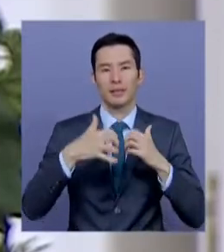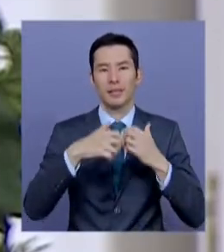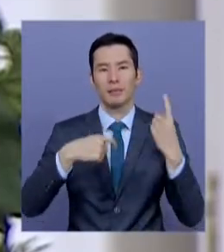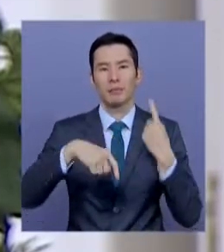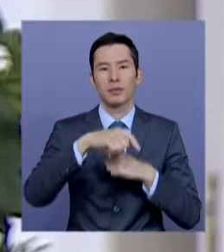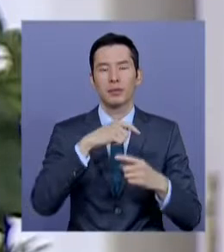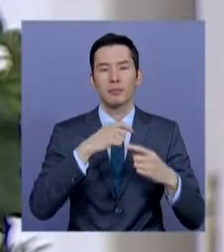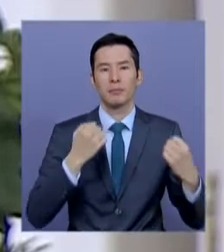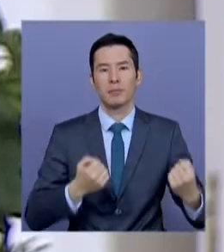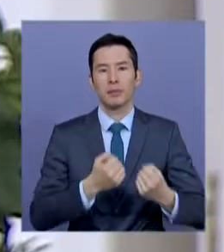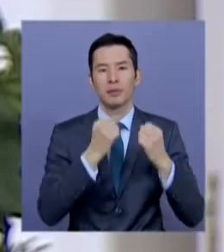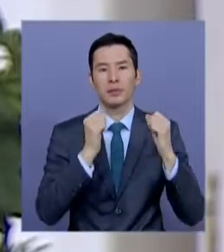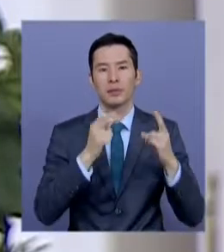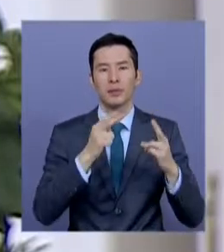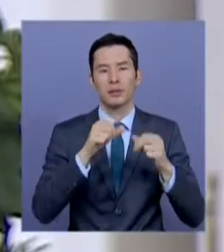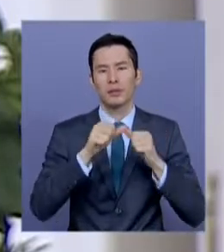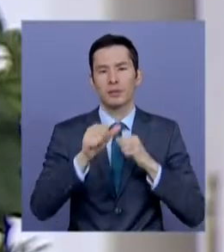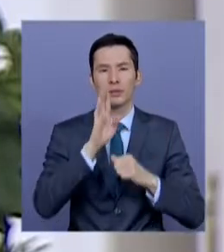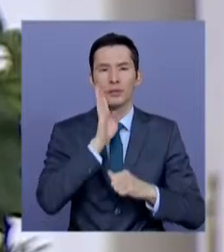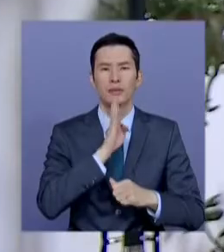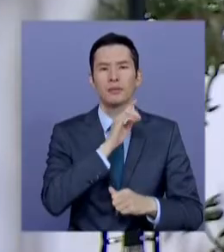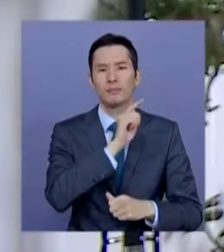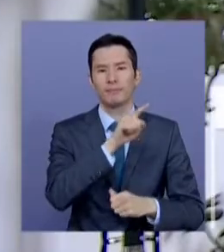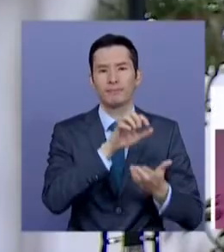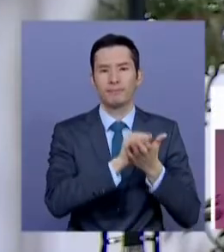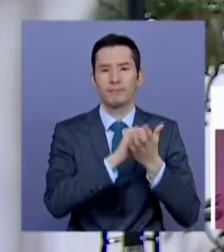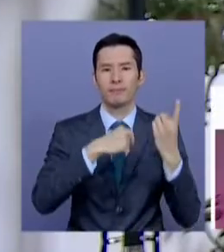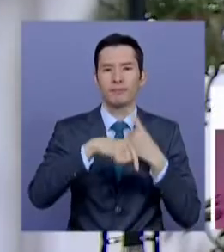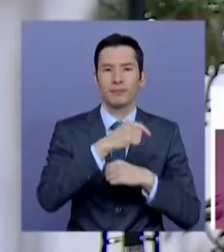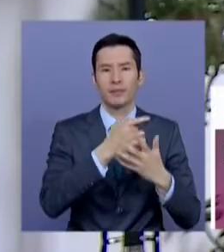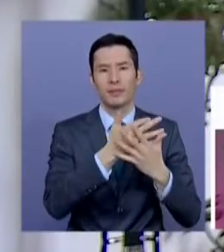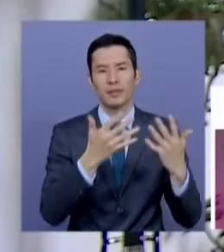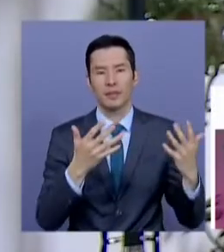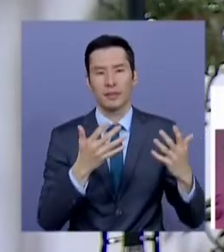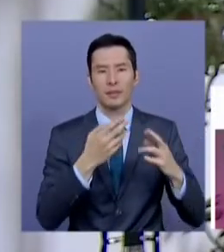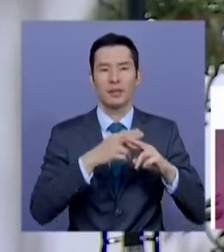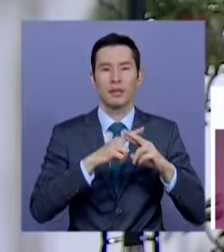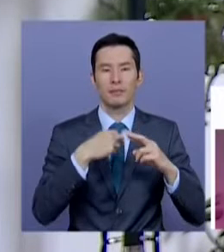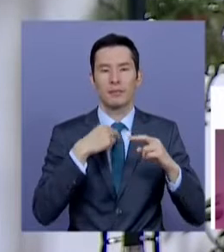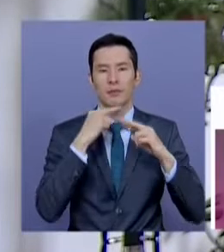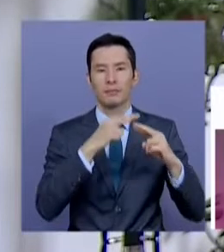арналған осы әйелдерден өте қызығушылық тапты деп ойлаймын. Шағын кәсіпкерлерді